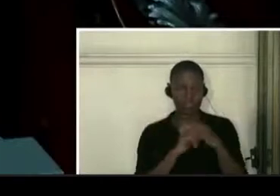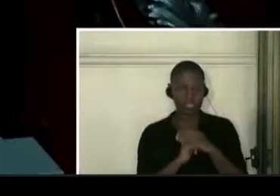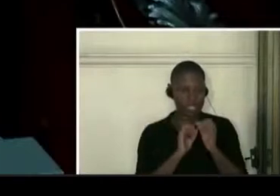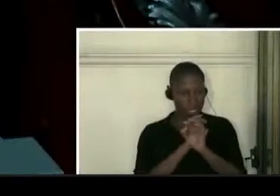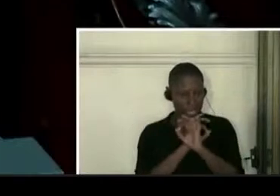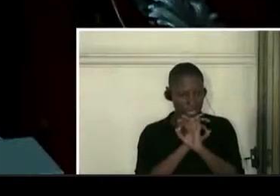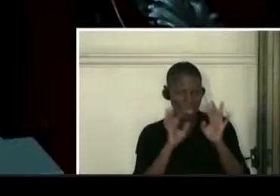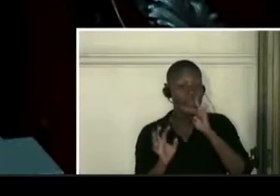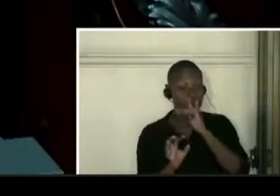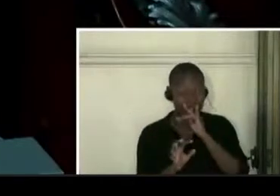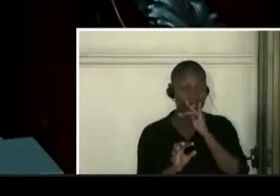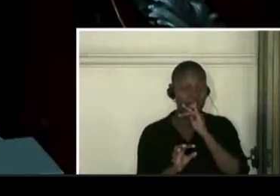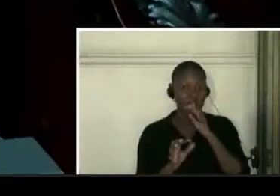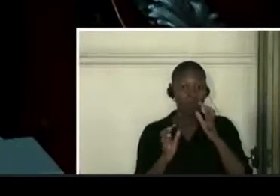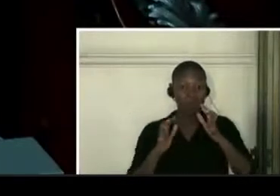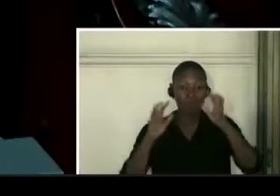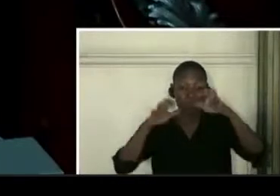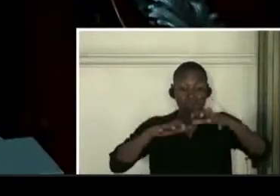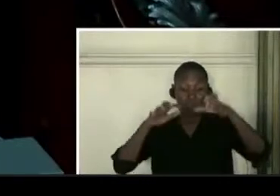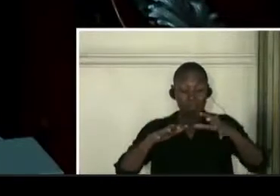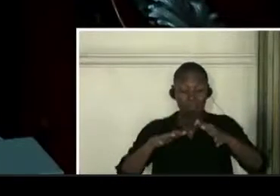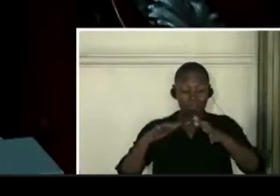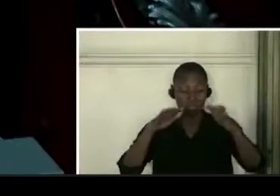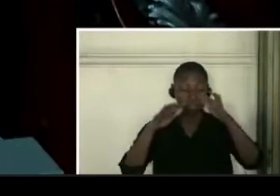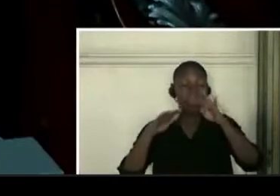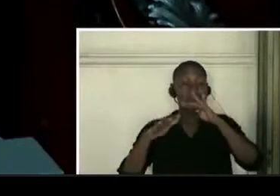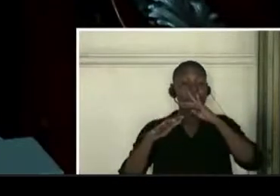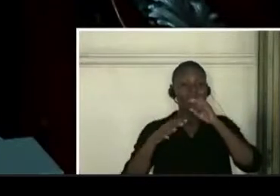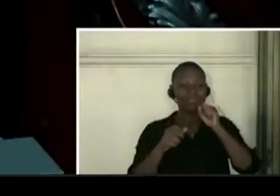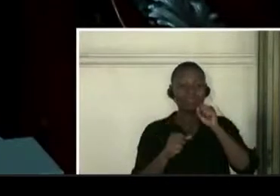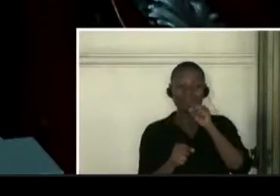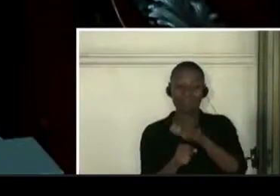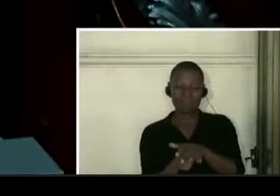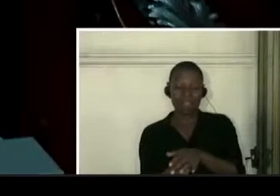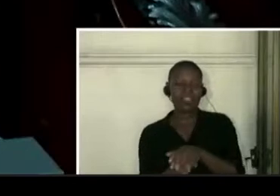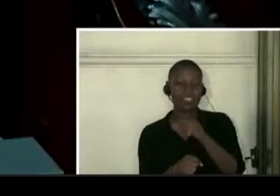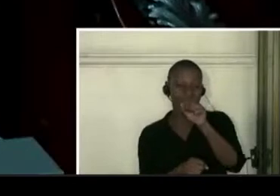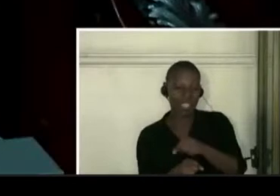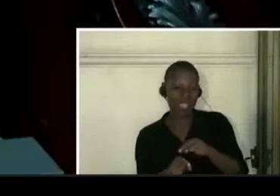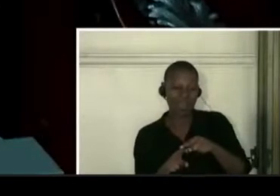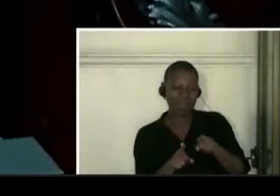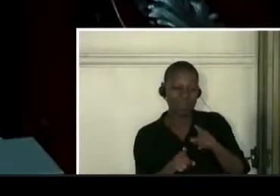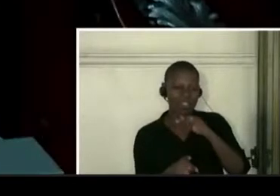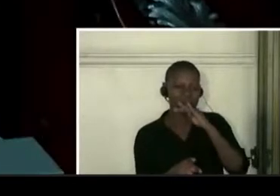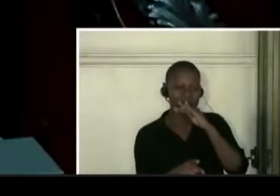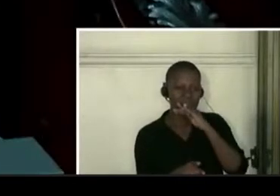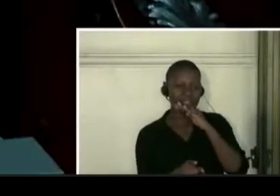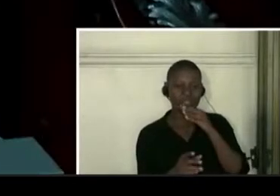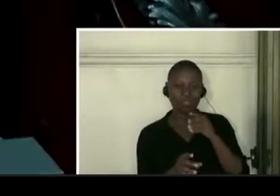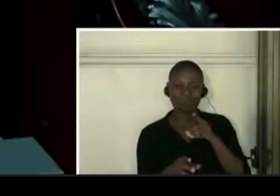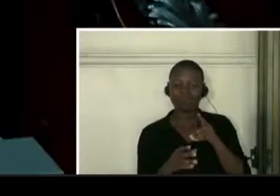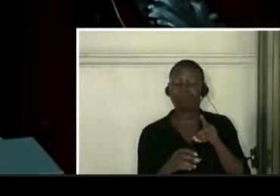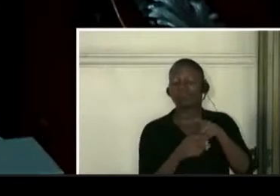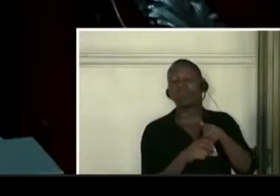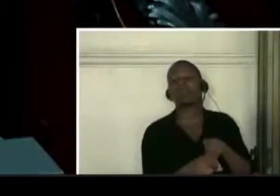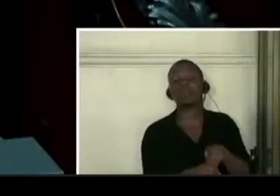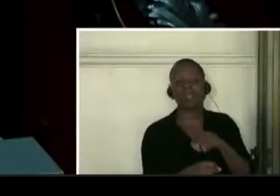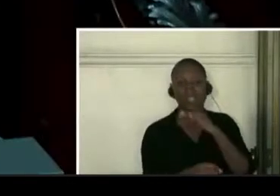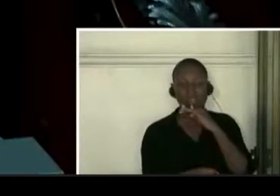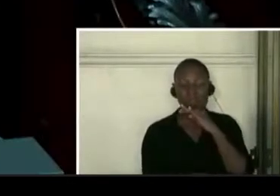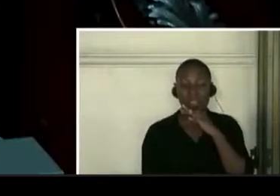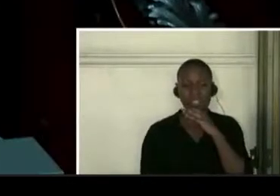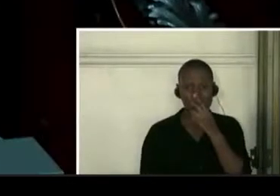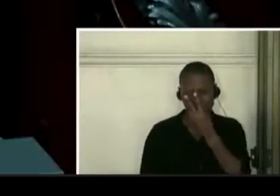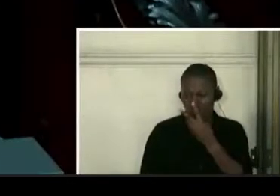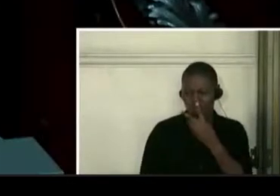Lezi khukhula eziphazamise kakhulu lomnyango azisona isiga nje noma insumansumane engachazeki. Kepha